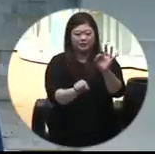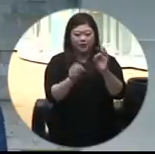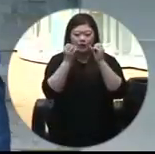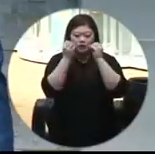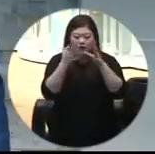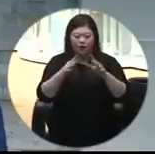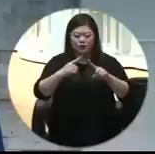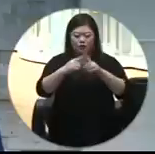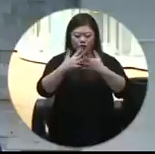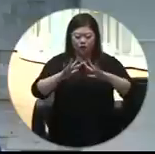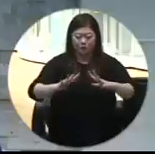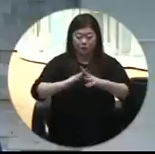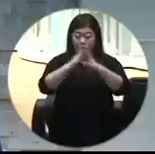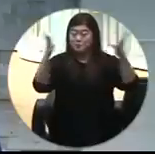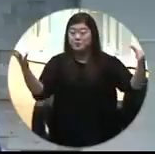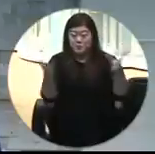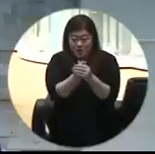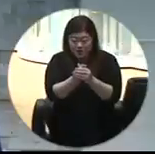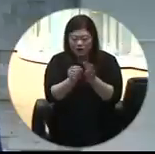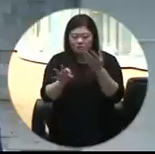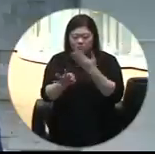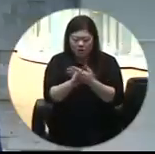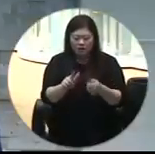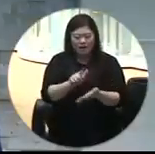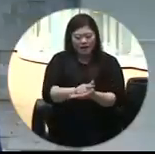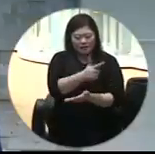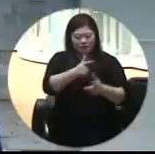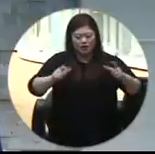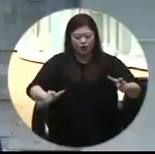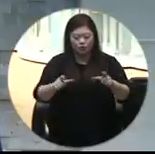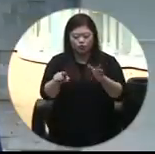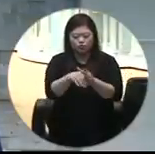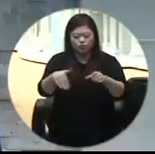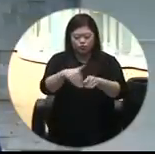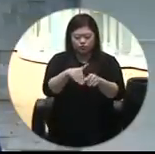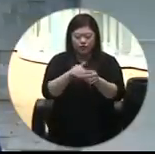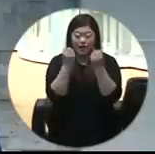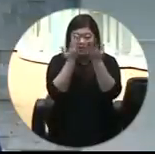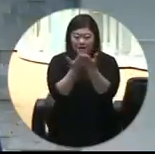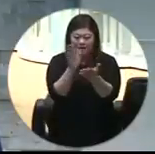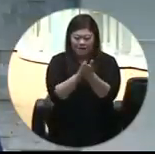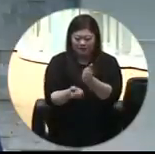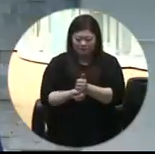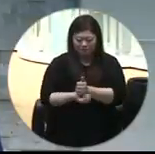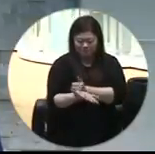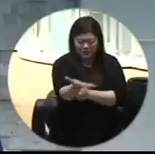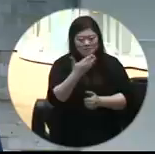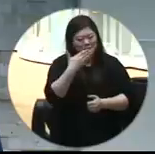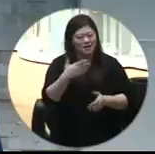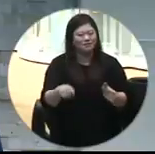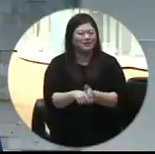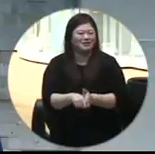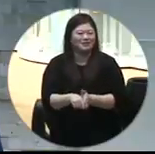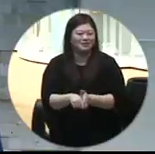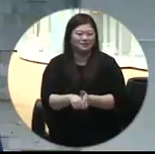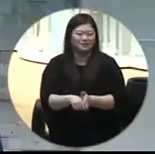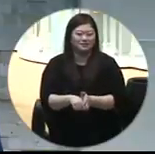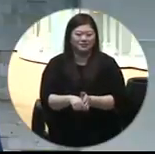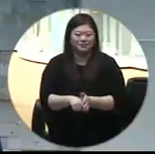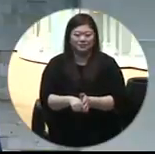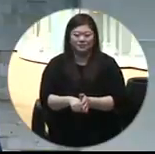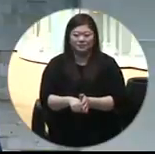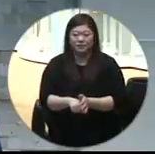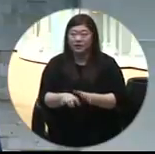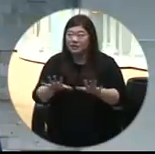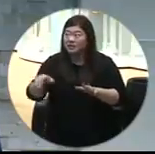이런 문화개혁의 중심센터가 될 것이다. 문화개혁 중심센터. 이후에 뭐 지금 자리가